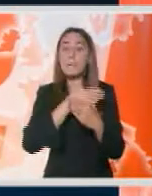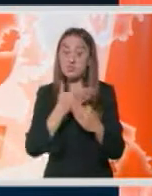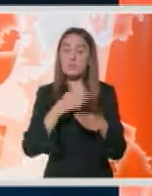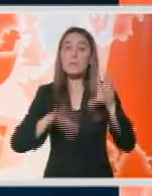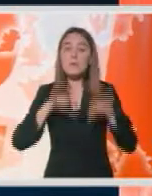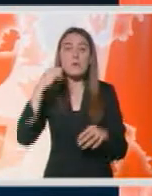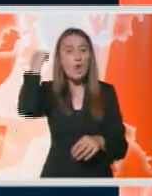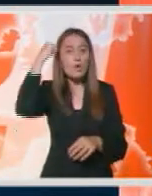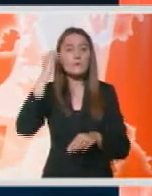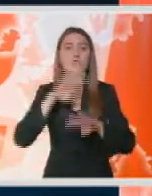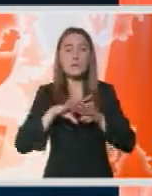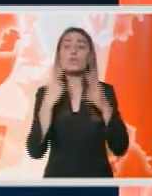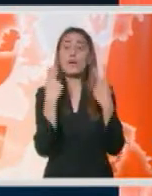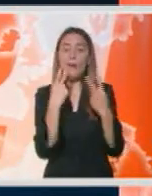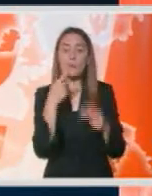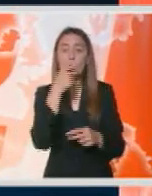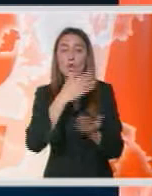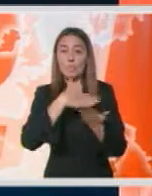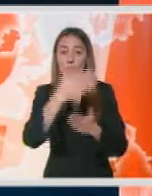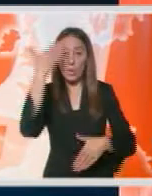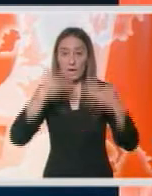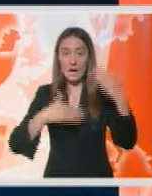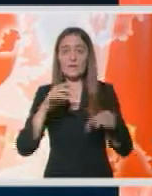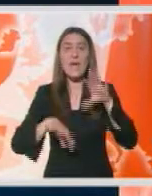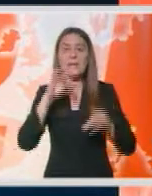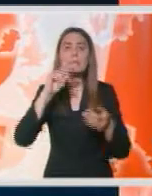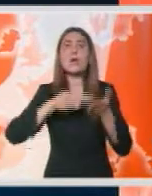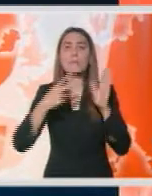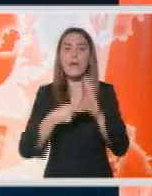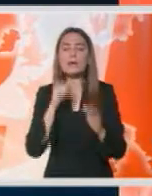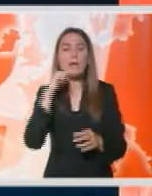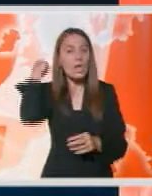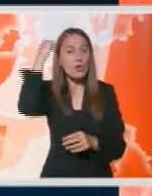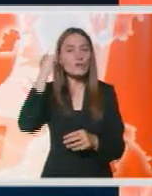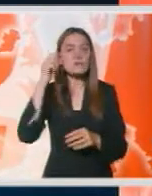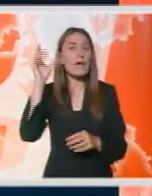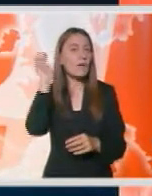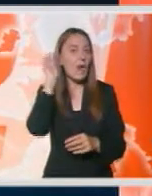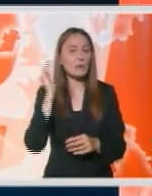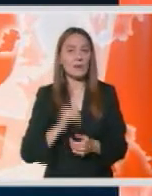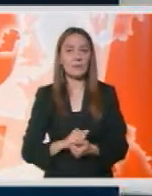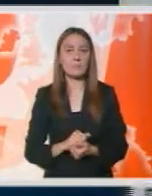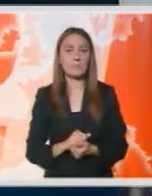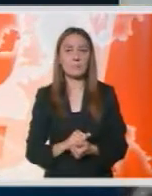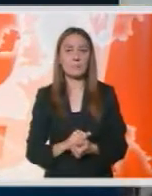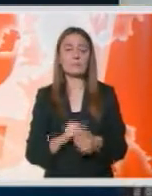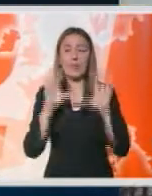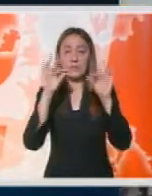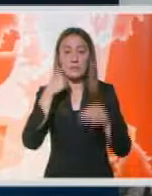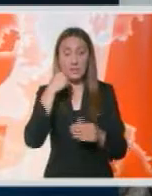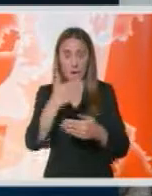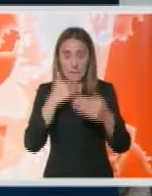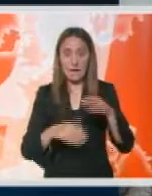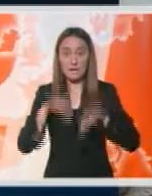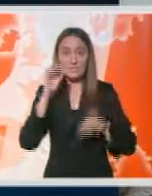u Kosovskoj Mitrovici su važni, jer u tom delu grada izbore planira i kosovska vlada. Desetak dana pred